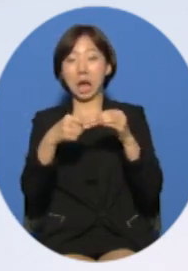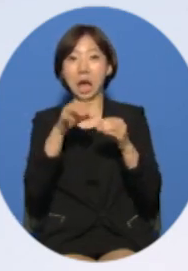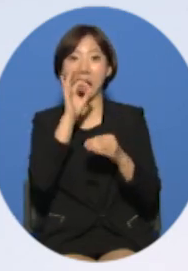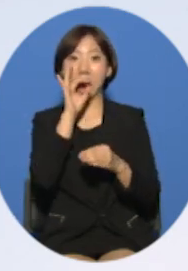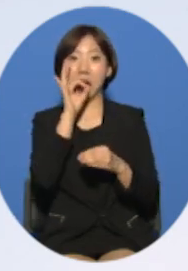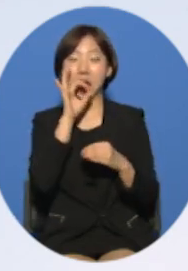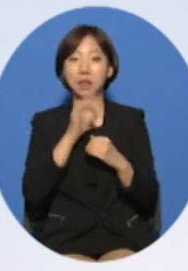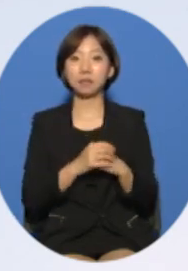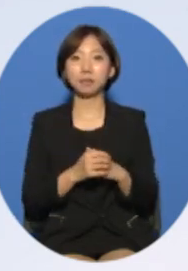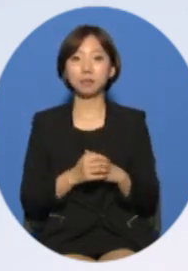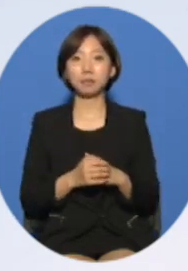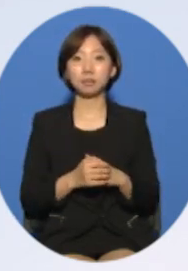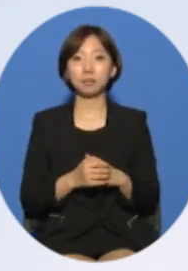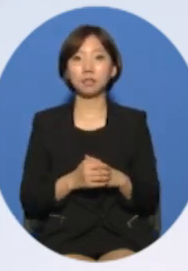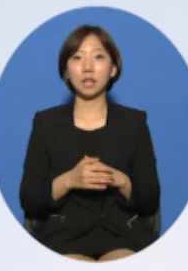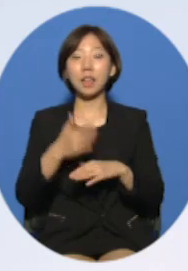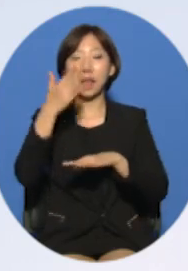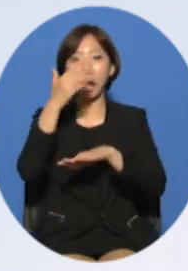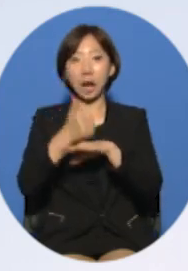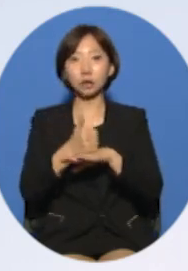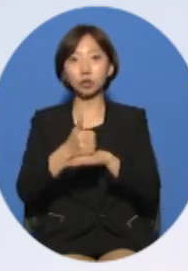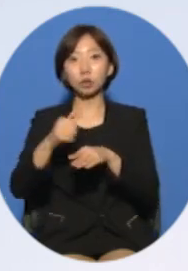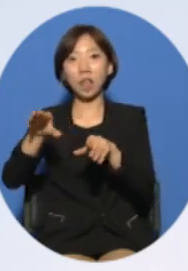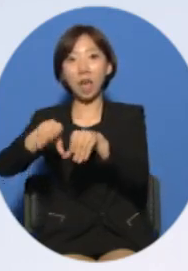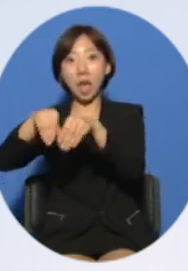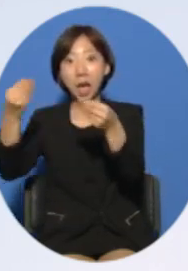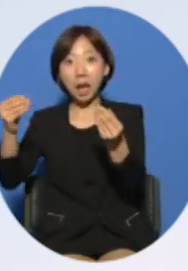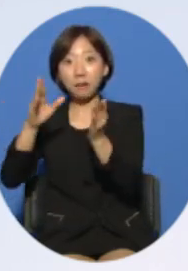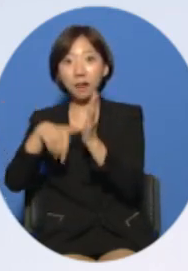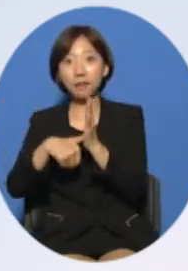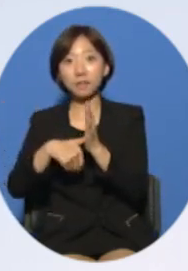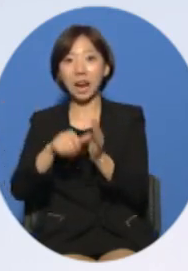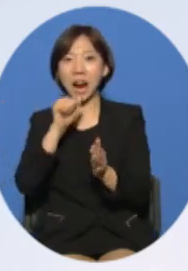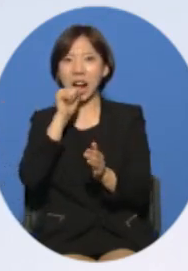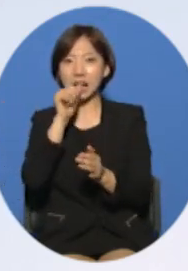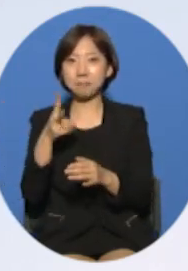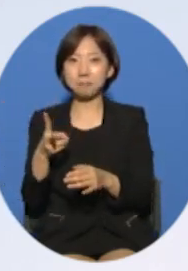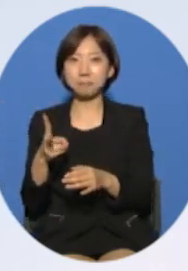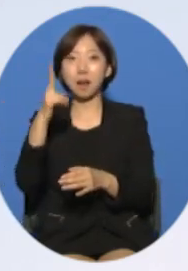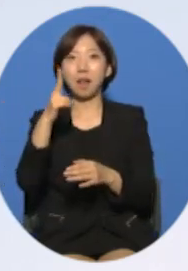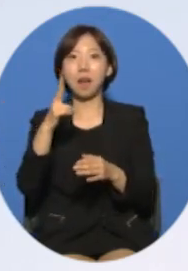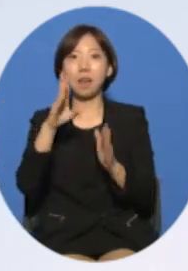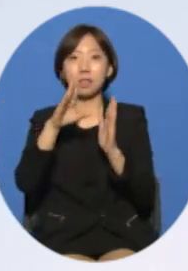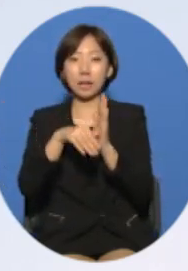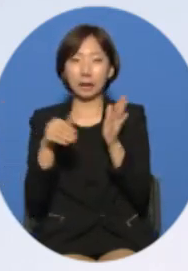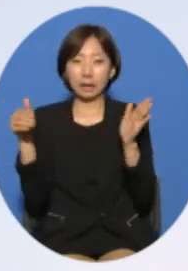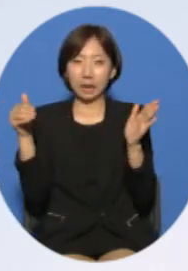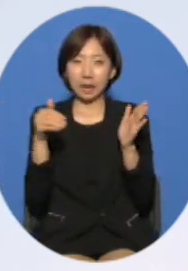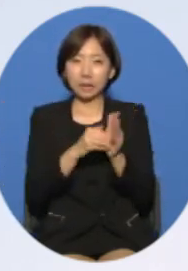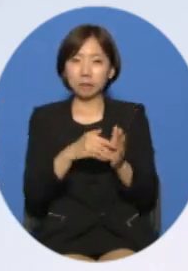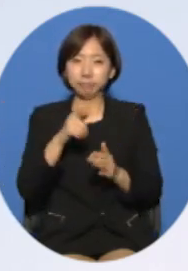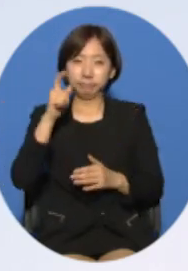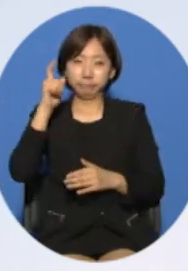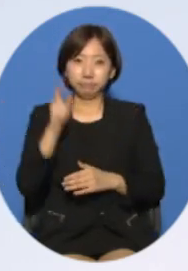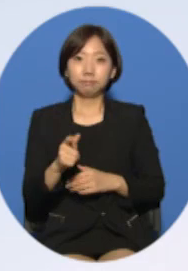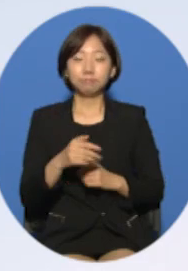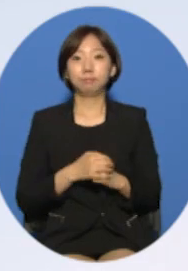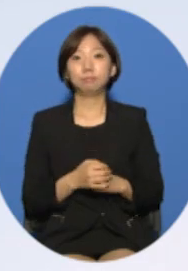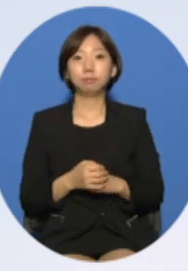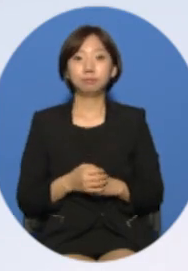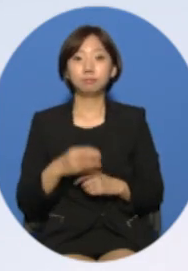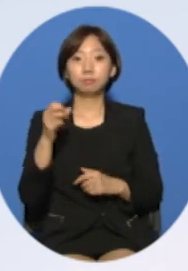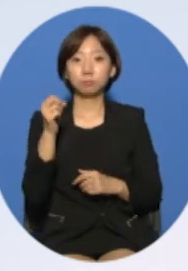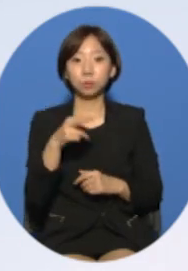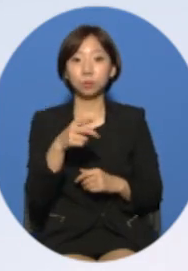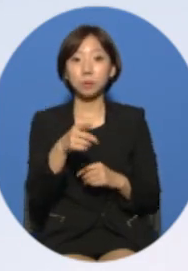가서 이렇게 벤치로 딱 끊을 때까지는 저게 그 다시 열리지 않죠. 그렇군요. 그렇게 하고도 봉인지